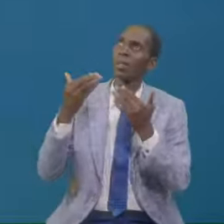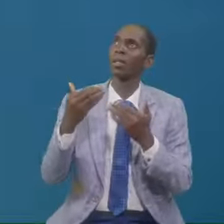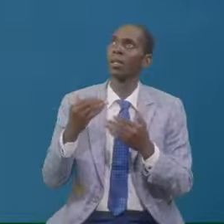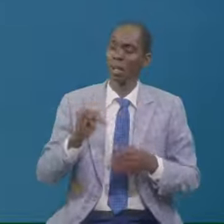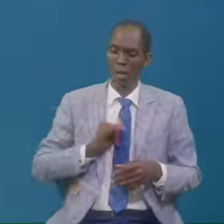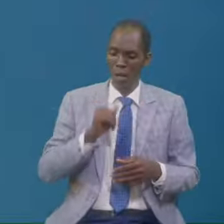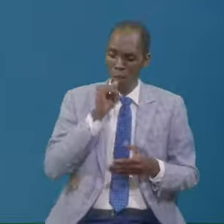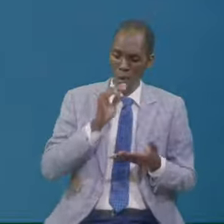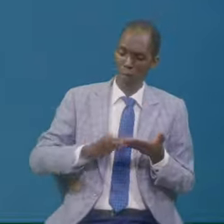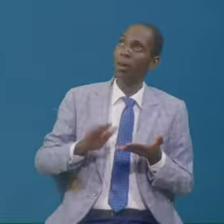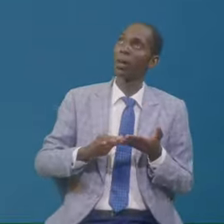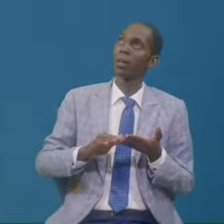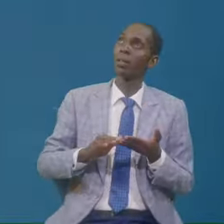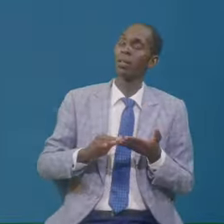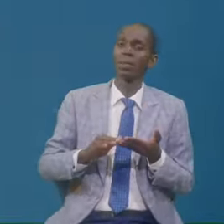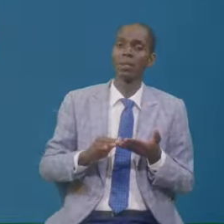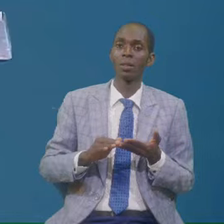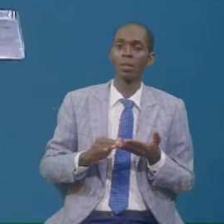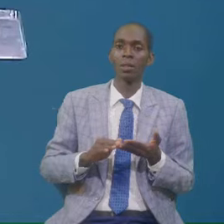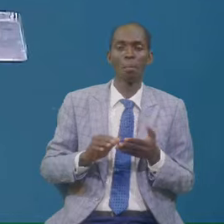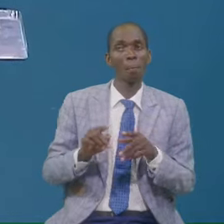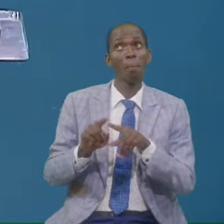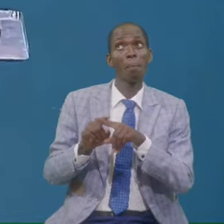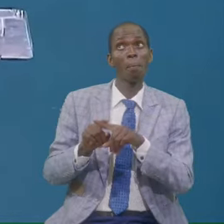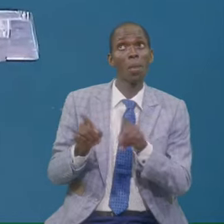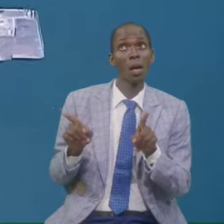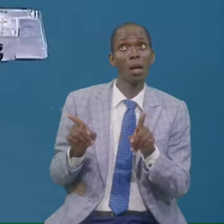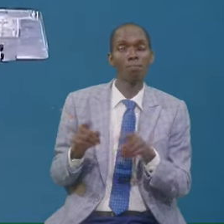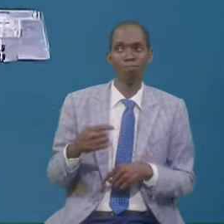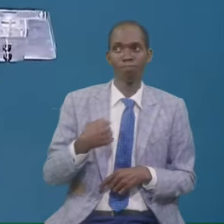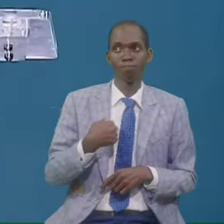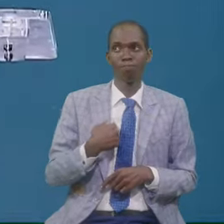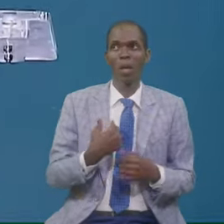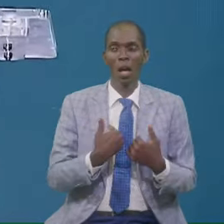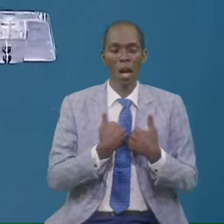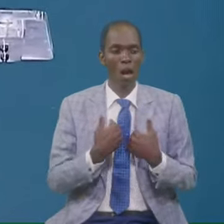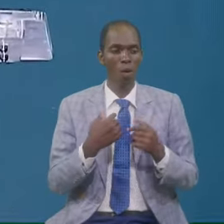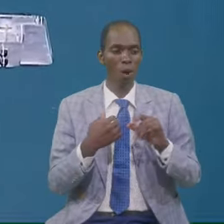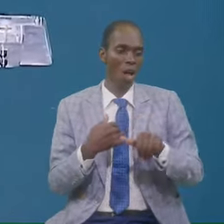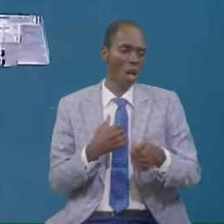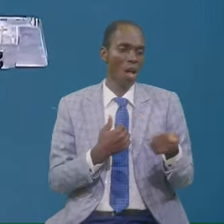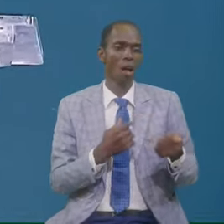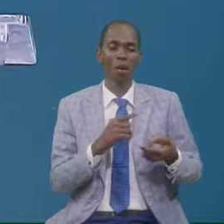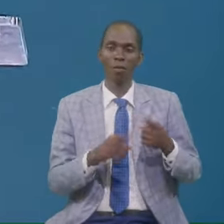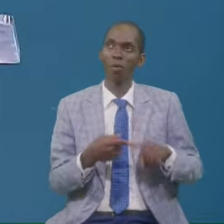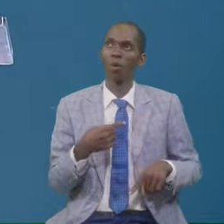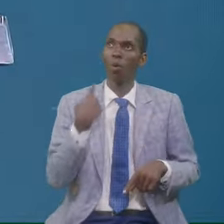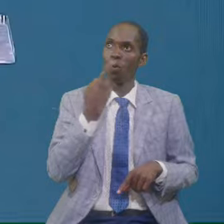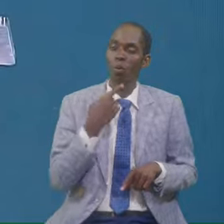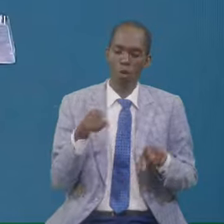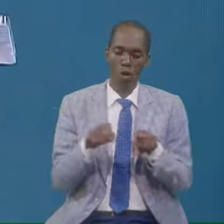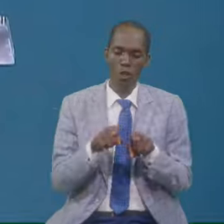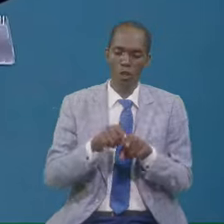నేను క్షమించబడ్డాను. But I have a friend. మనం ఆయనతో స్నేహం కలిగి ఉంటే. Also needs you as an advocate. ఆయన మీ